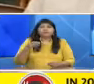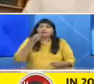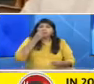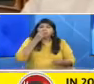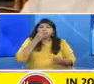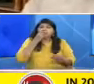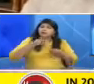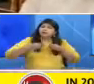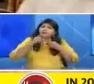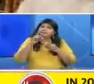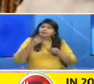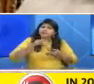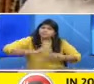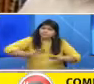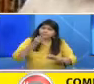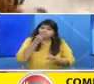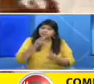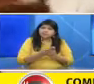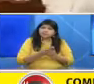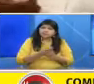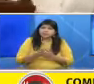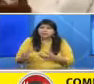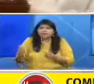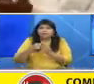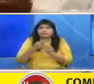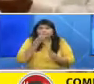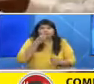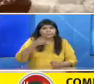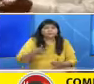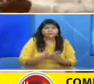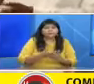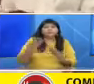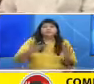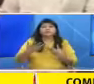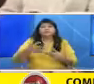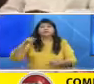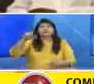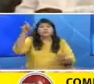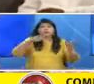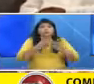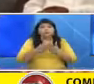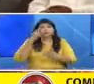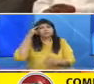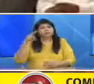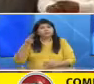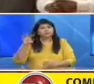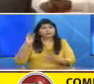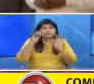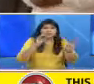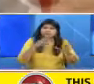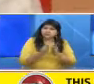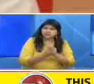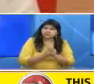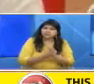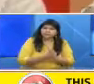संस्कार के अवसर पर बच्चों को कॉम्प्लीमेंट्री फूड दिया जाए, ताकि लोगों को इसके बारे में जागरूक किया जा सके। यह